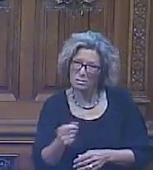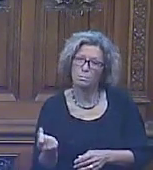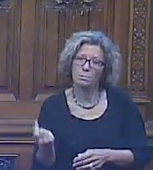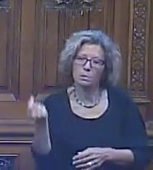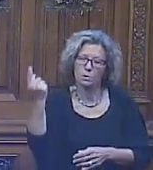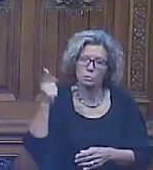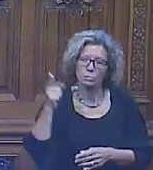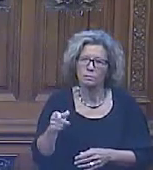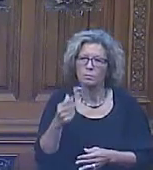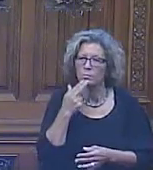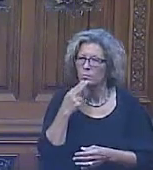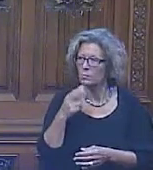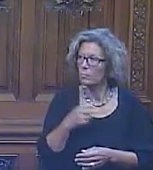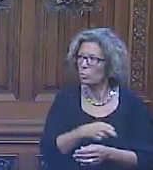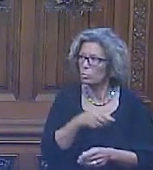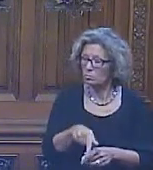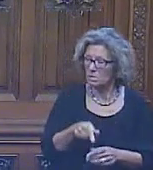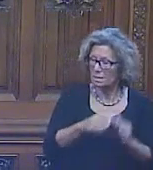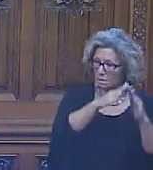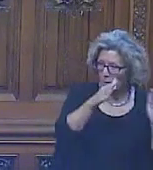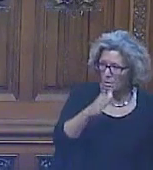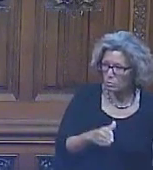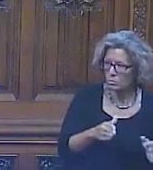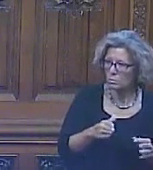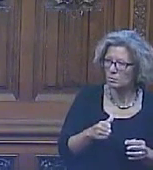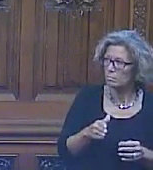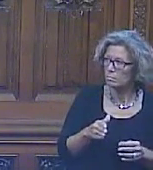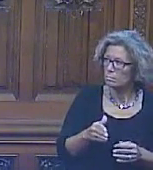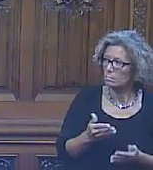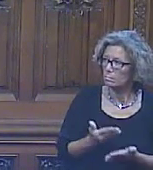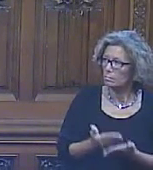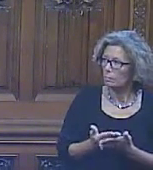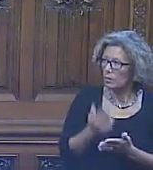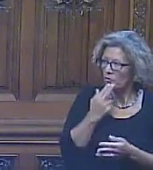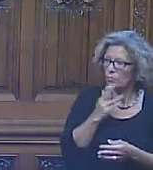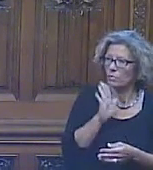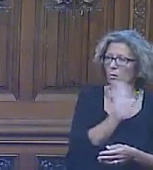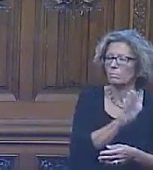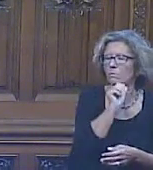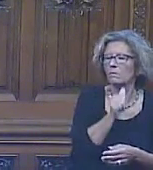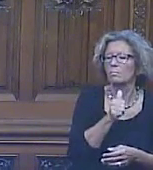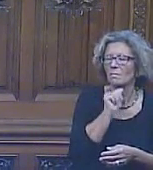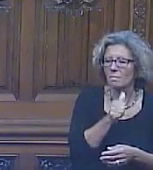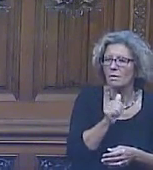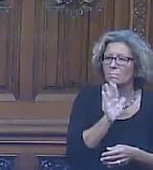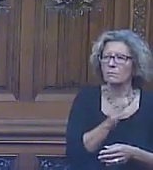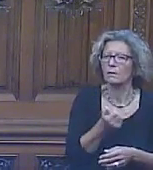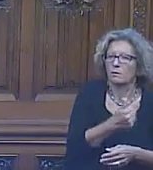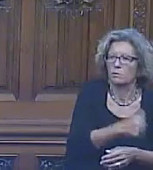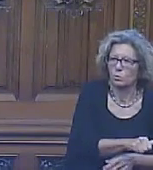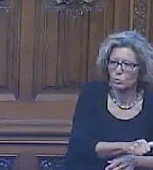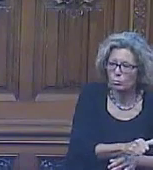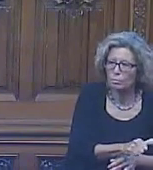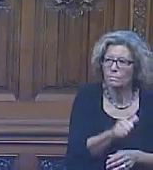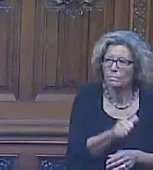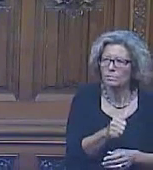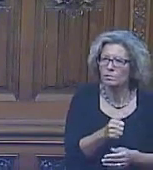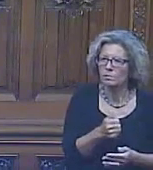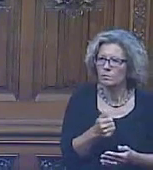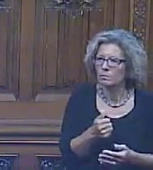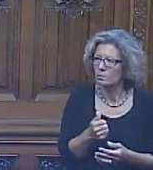insbesondere jene Fraktionen dieses Hauses, zu denen die FPÖ nicht gehört, die eine